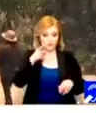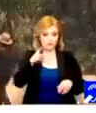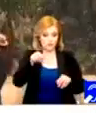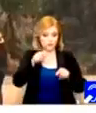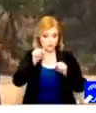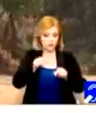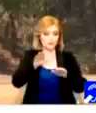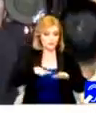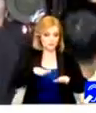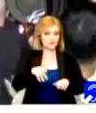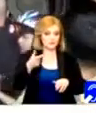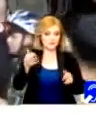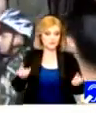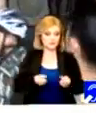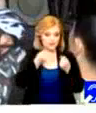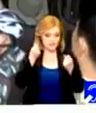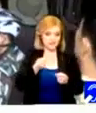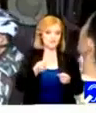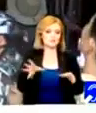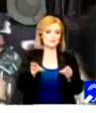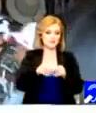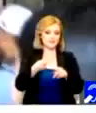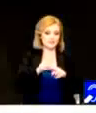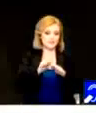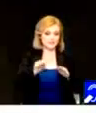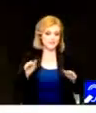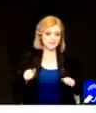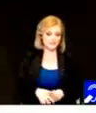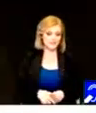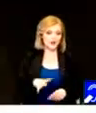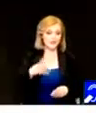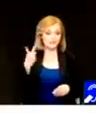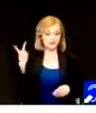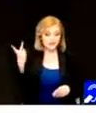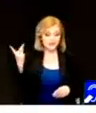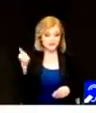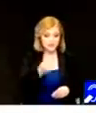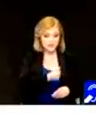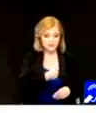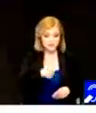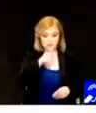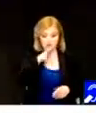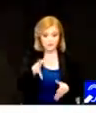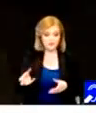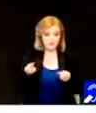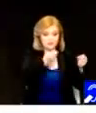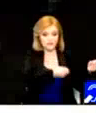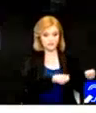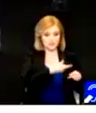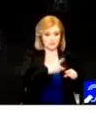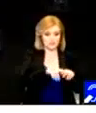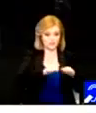și antrenorul lor de fotbal. Operațiunea desfășurată pe parcursul a două săptămâni a ținut o lume întreagă cu sufletul la gură. Unul